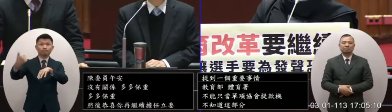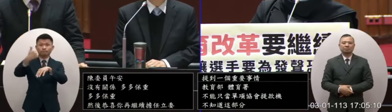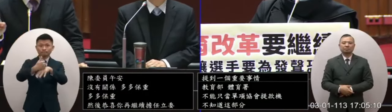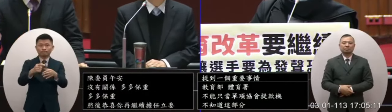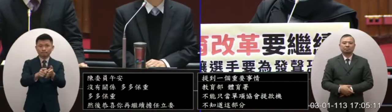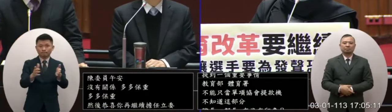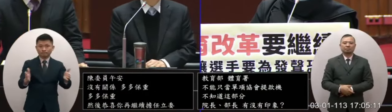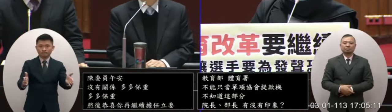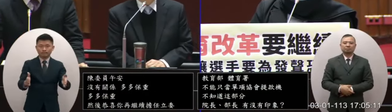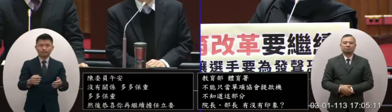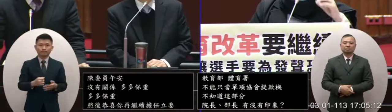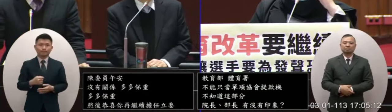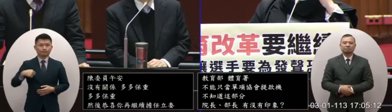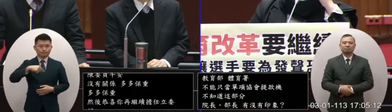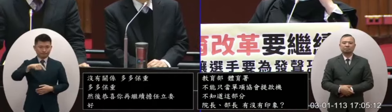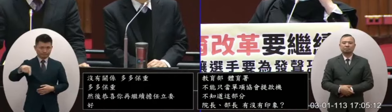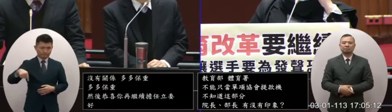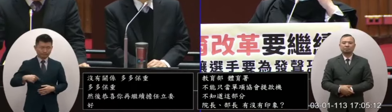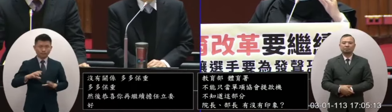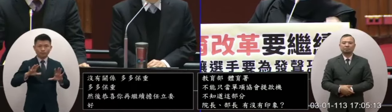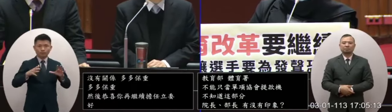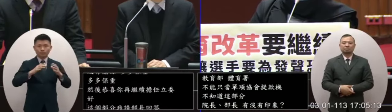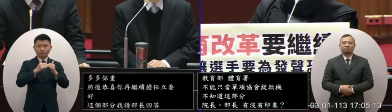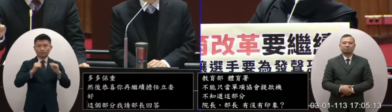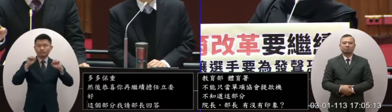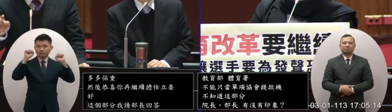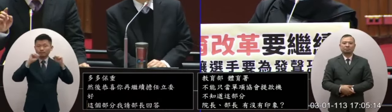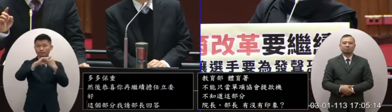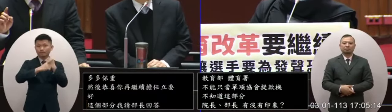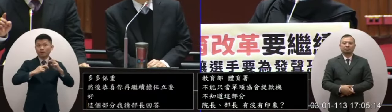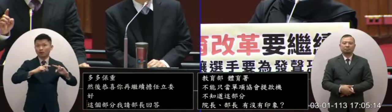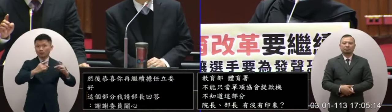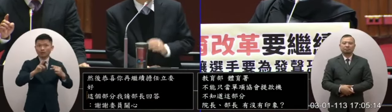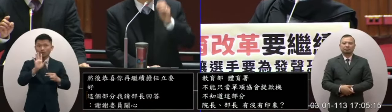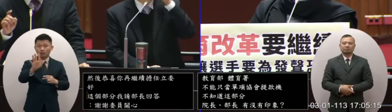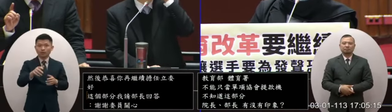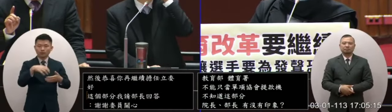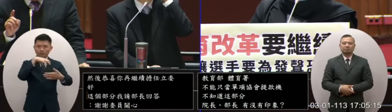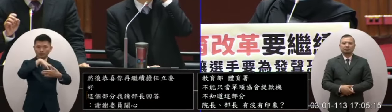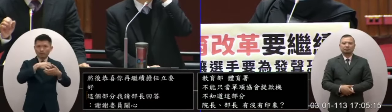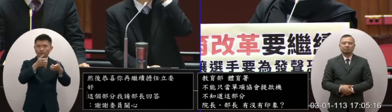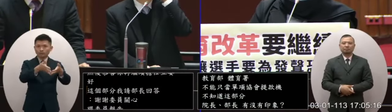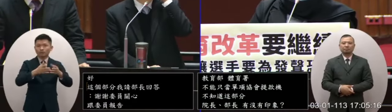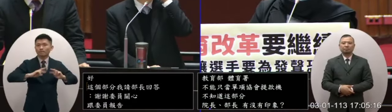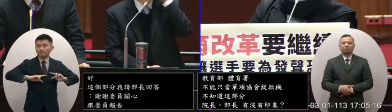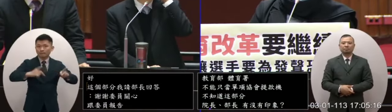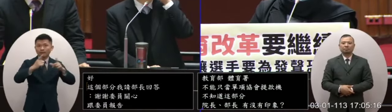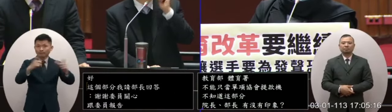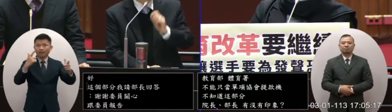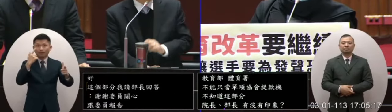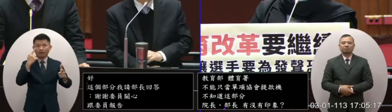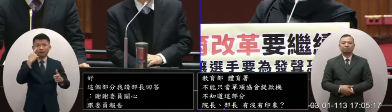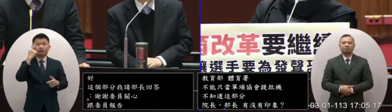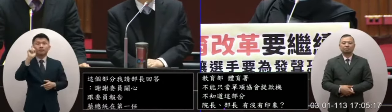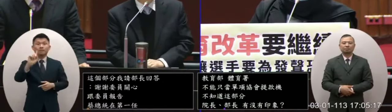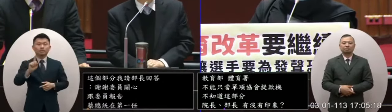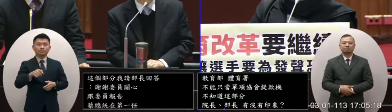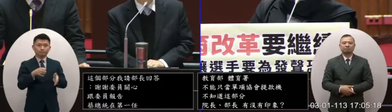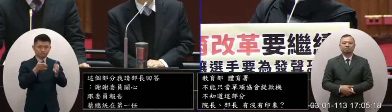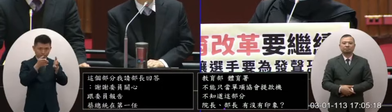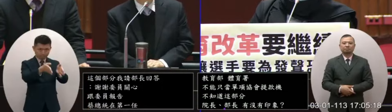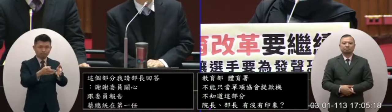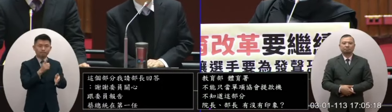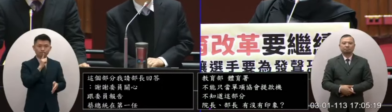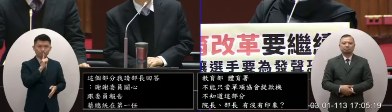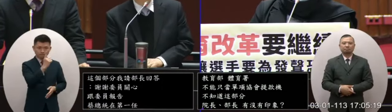其实我们修这个国民体育法哦，那当中非常重大的改变，就是希望对单项协会